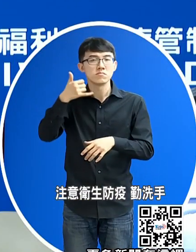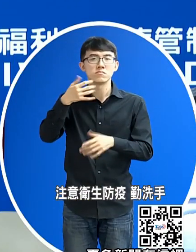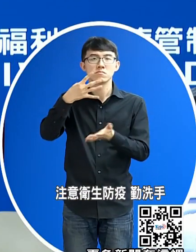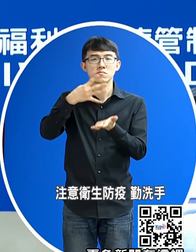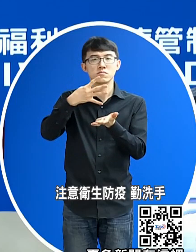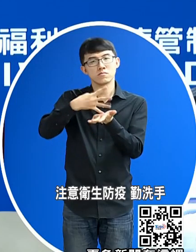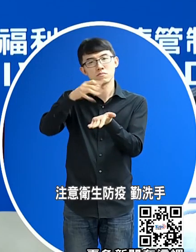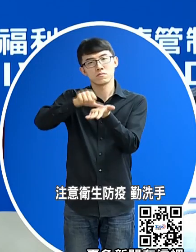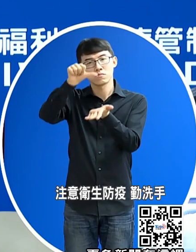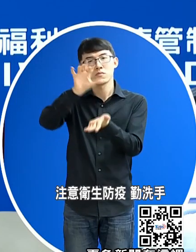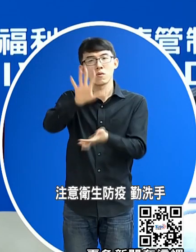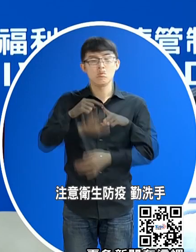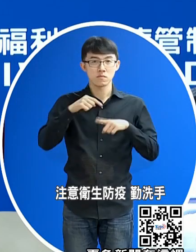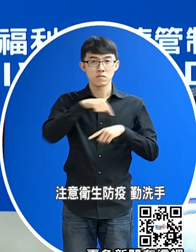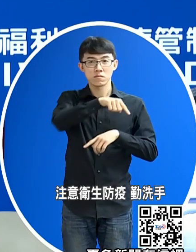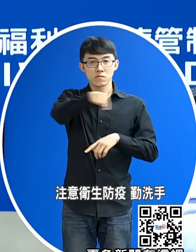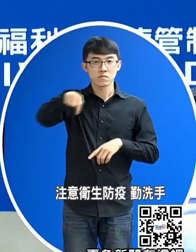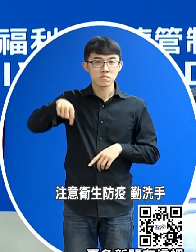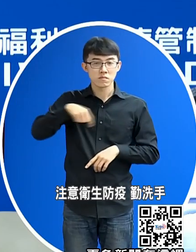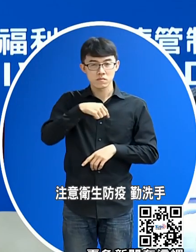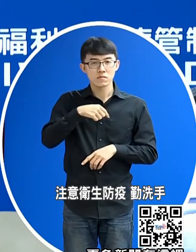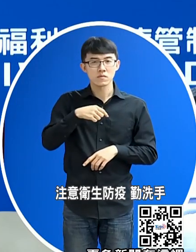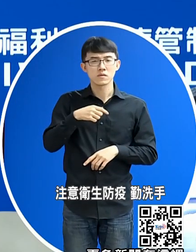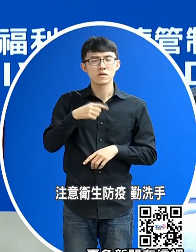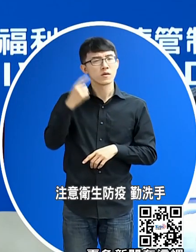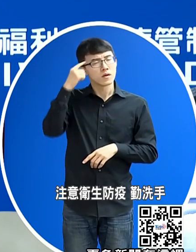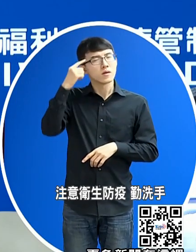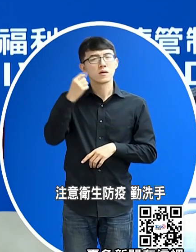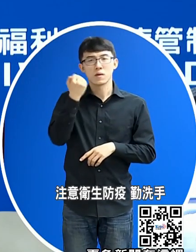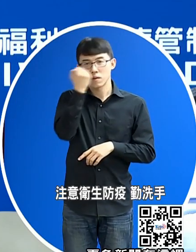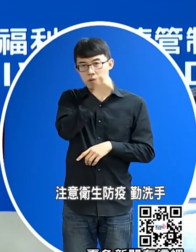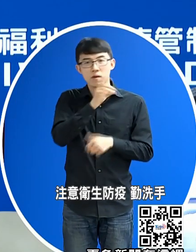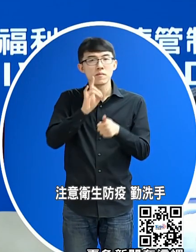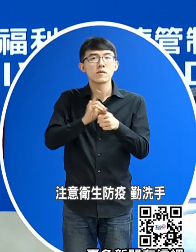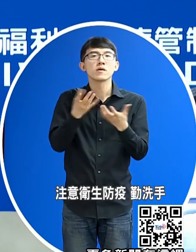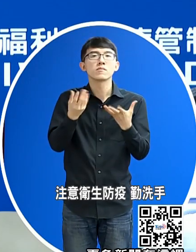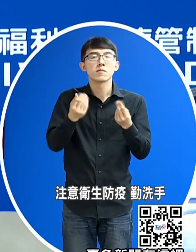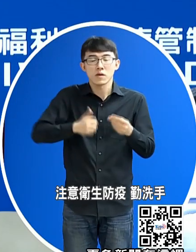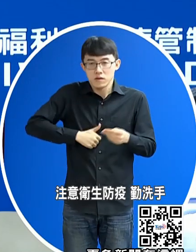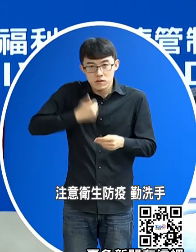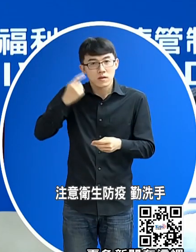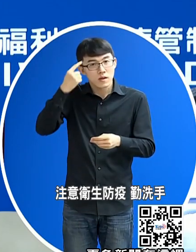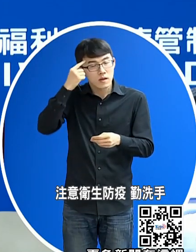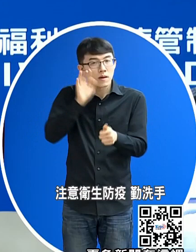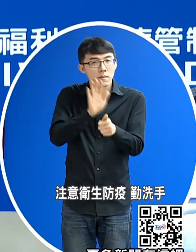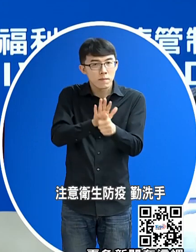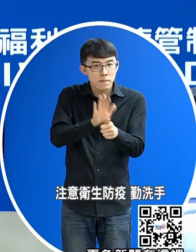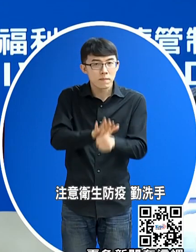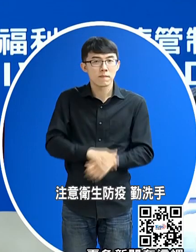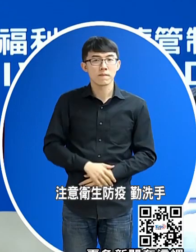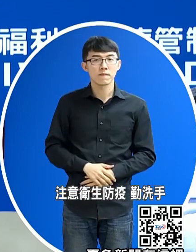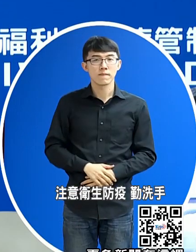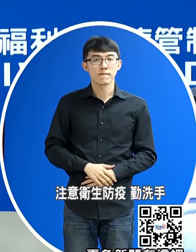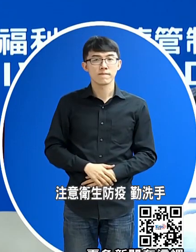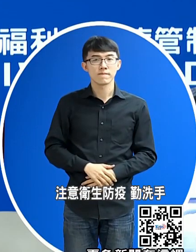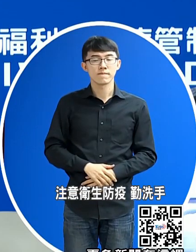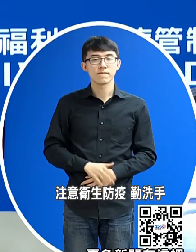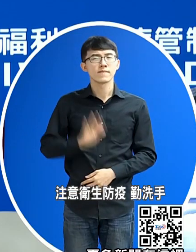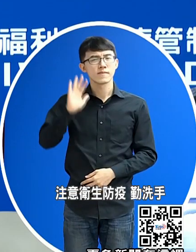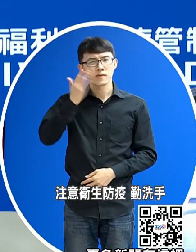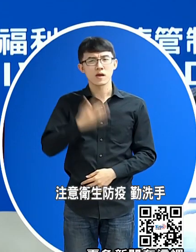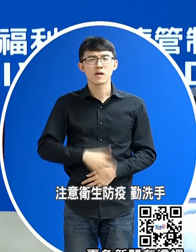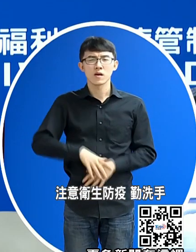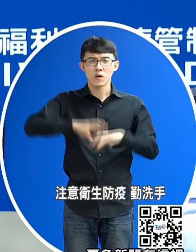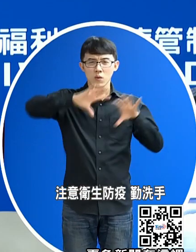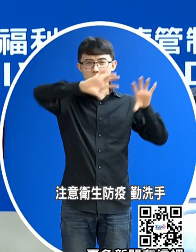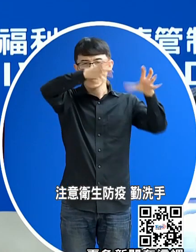些是真实的存在的事情，他们是真正要想要帮忙，但是那个时之后真的在国际的疫苗市